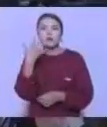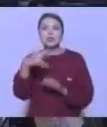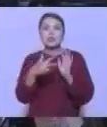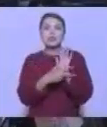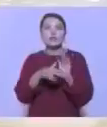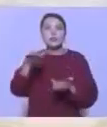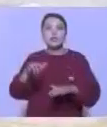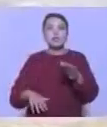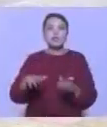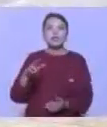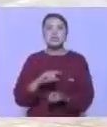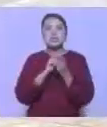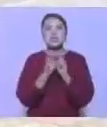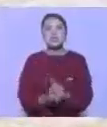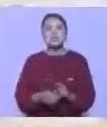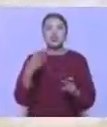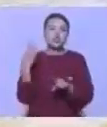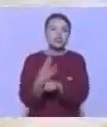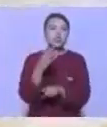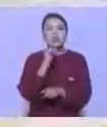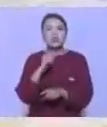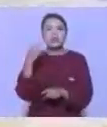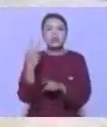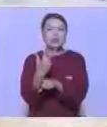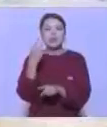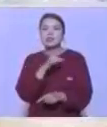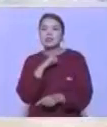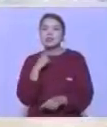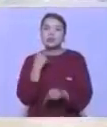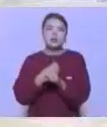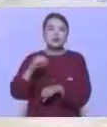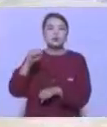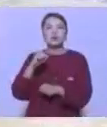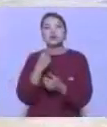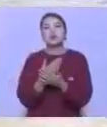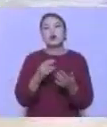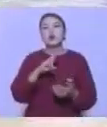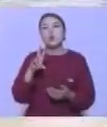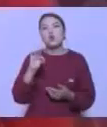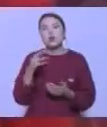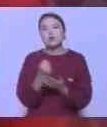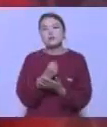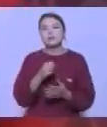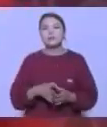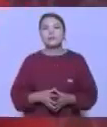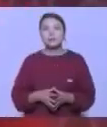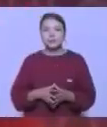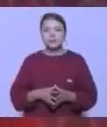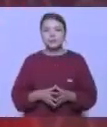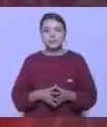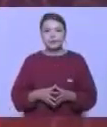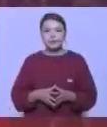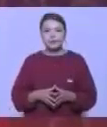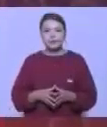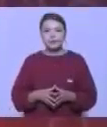жарыс барысында 4 белдесу өткізіп, үшеуінен басым түсіп, қола жүлдеге қол жеткізді. 58 келіде бүгін осы